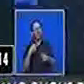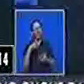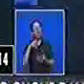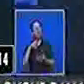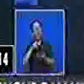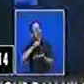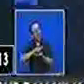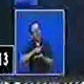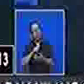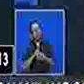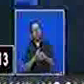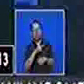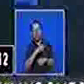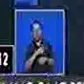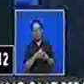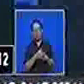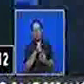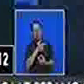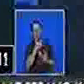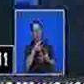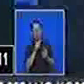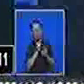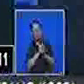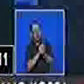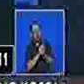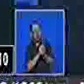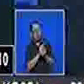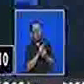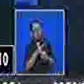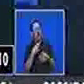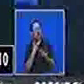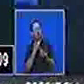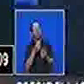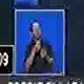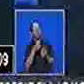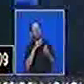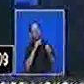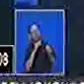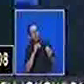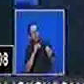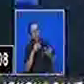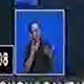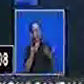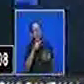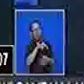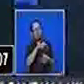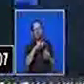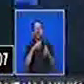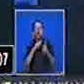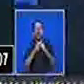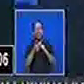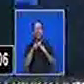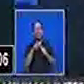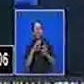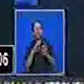Pekalongan waktu kami mencoba memediasi 2 kabupaten kota ini untuk bareng-bareng kita menyelesaikan persoalan